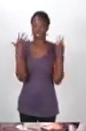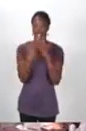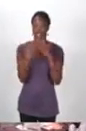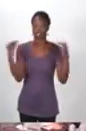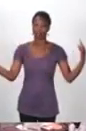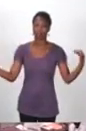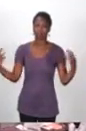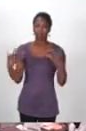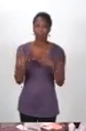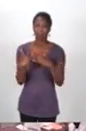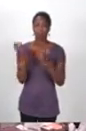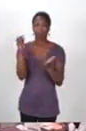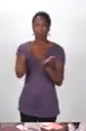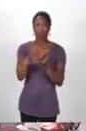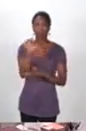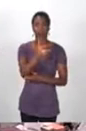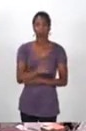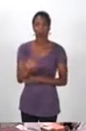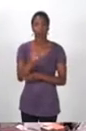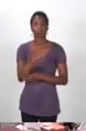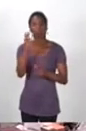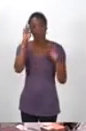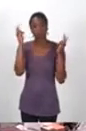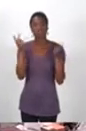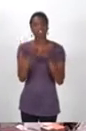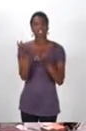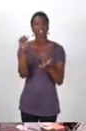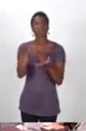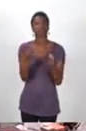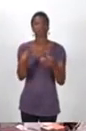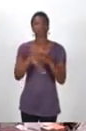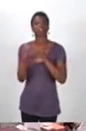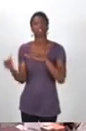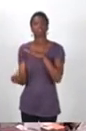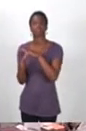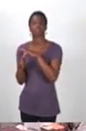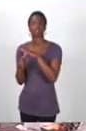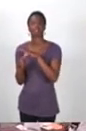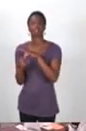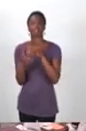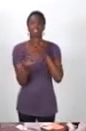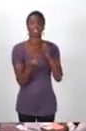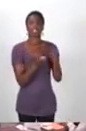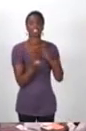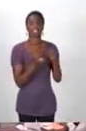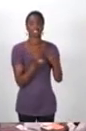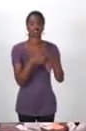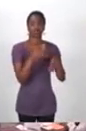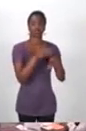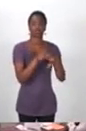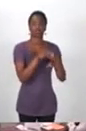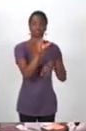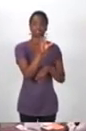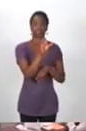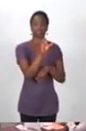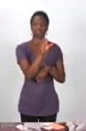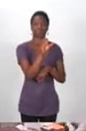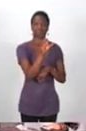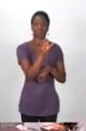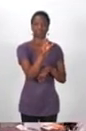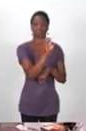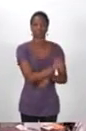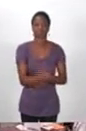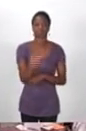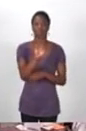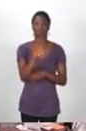organisé dans la capitale du pays assurant la présidence du Conseil de l'Union européenne. Et c'est la première fois qu'il a lieu dans